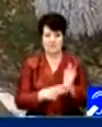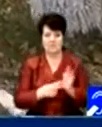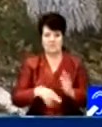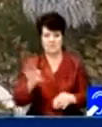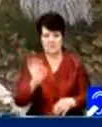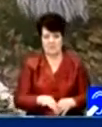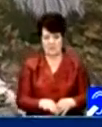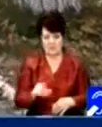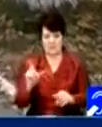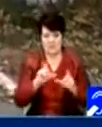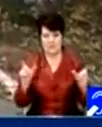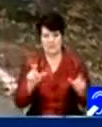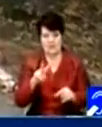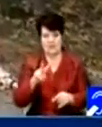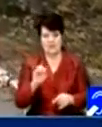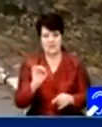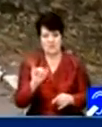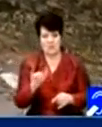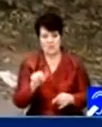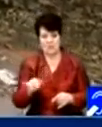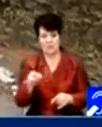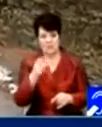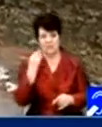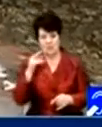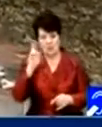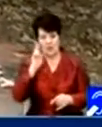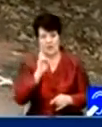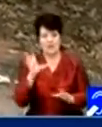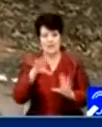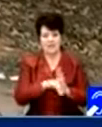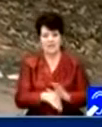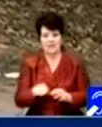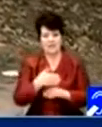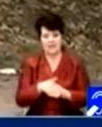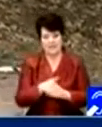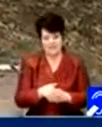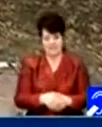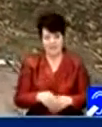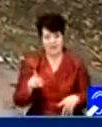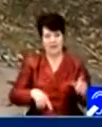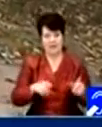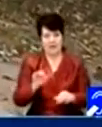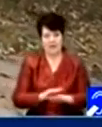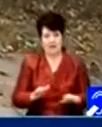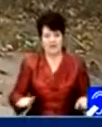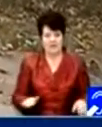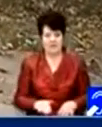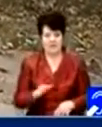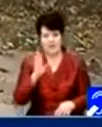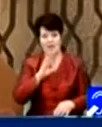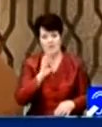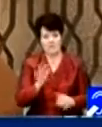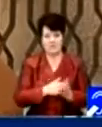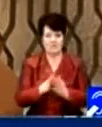dintre gimnaziile și liceele din Republica Moldova, toaletele sunt amplasate afară. Se întâmplă rar ca elevii să aibă acces la apă și